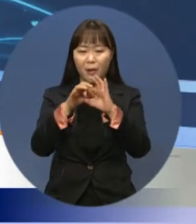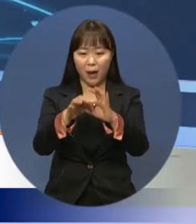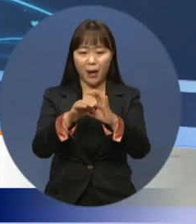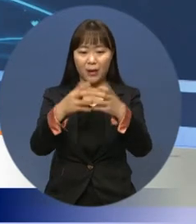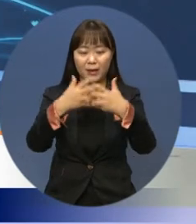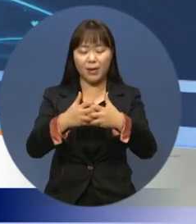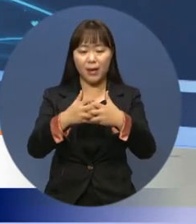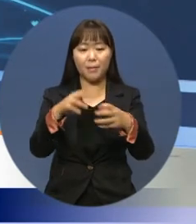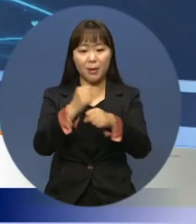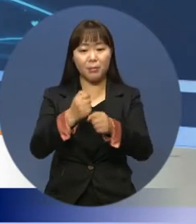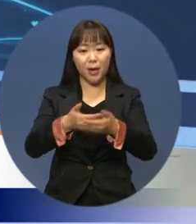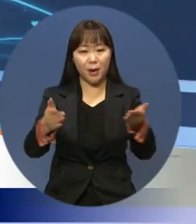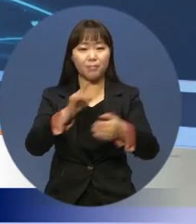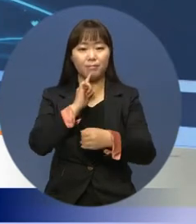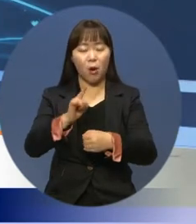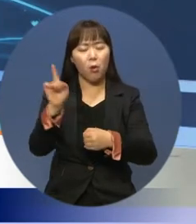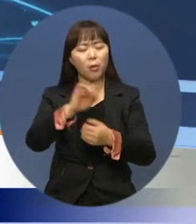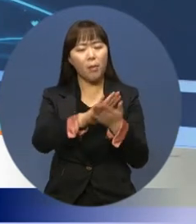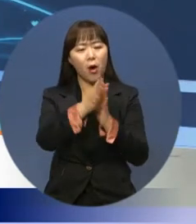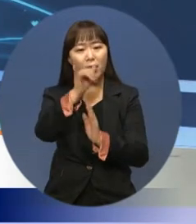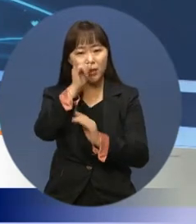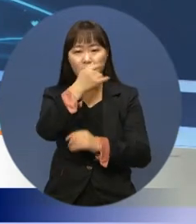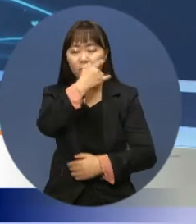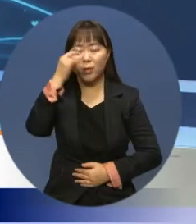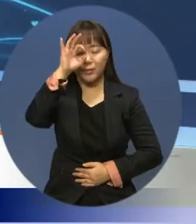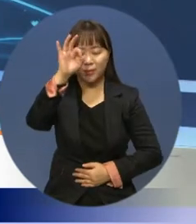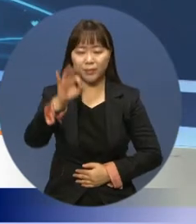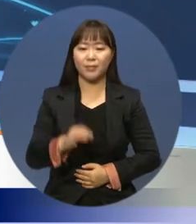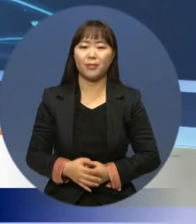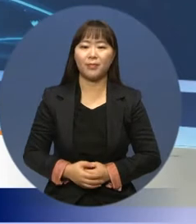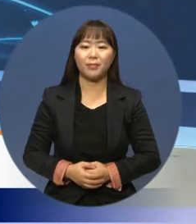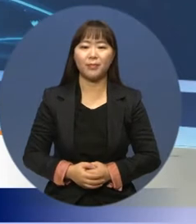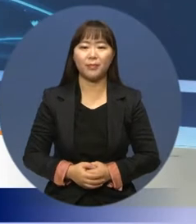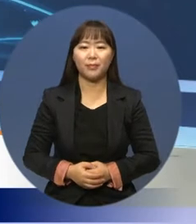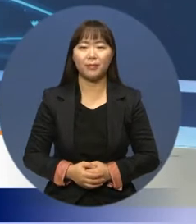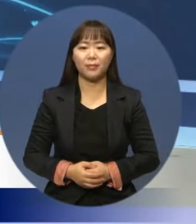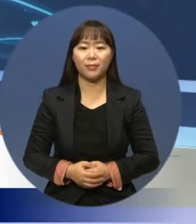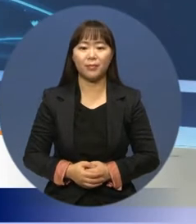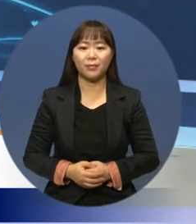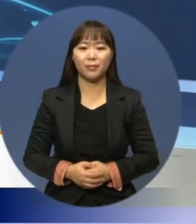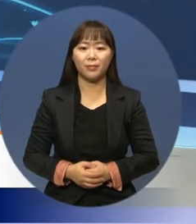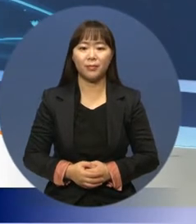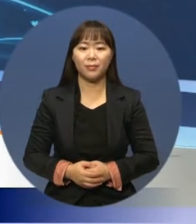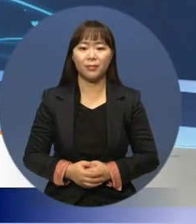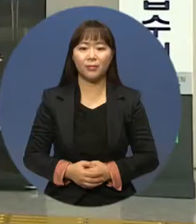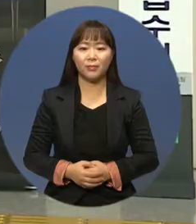밝혔는데요 어떠한 변화가 있는지 박성용 기자 가 자세하게 알아봤습니다